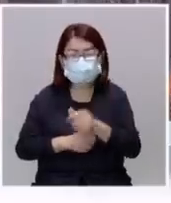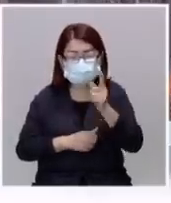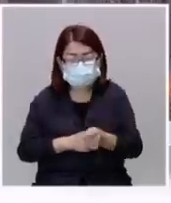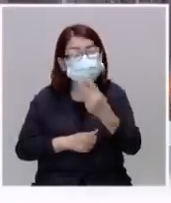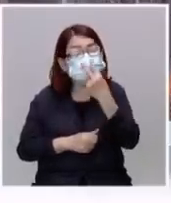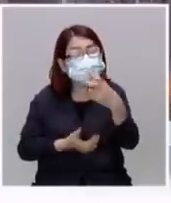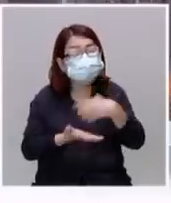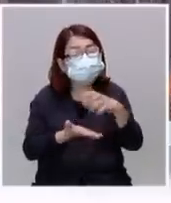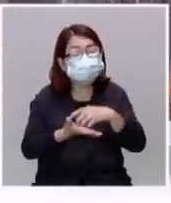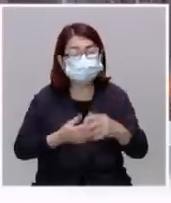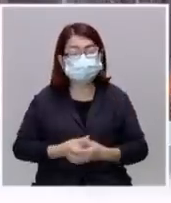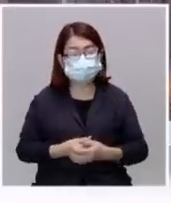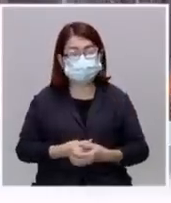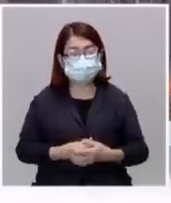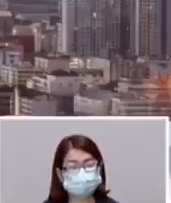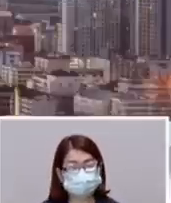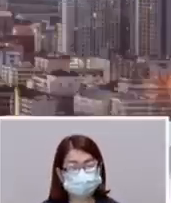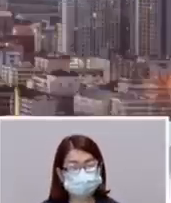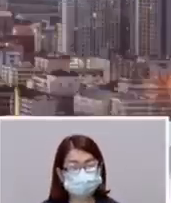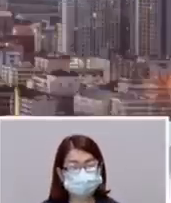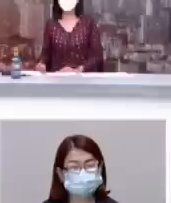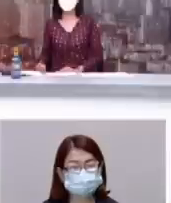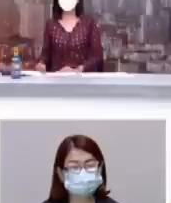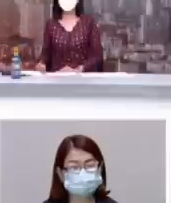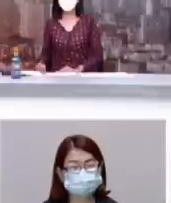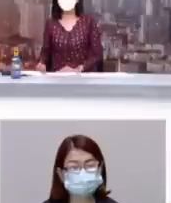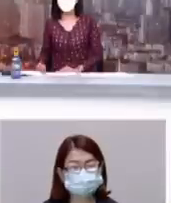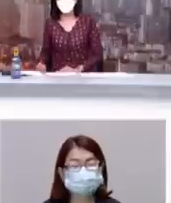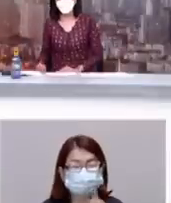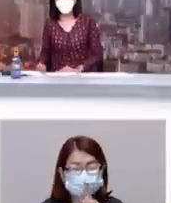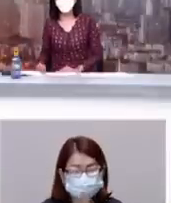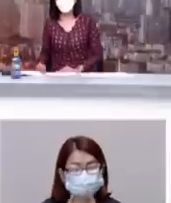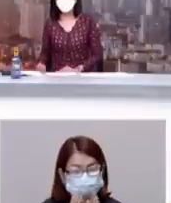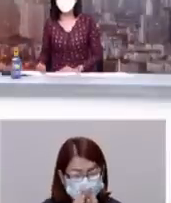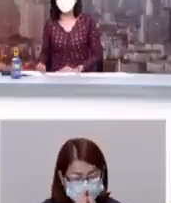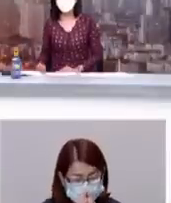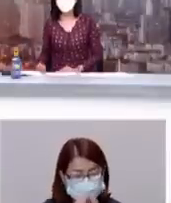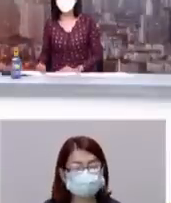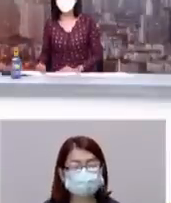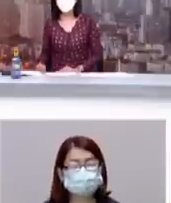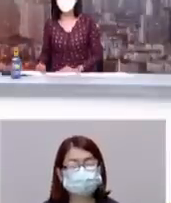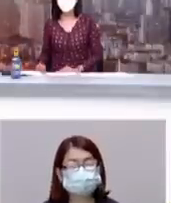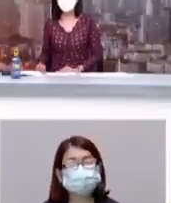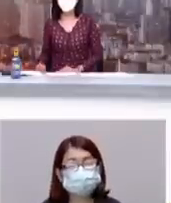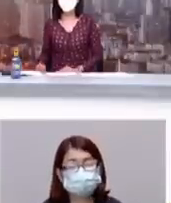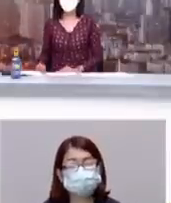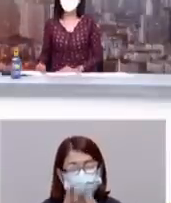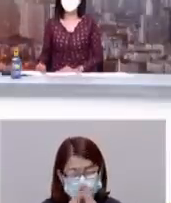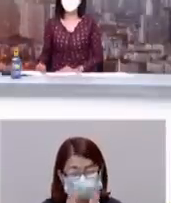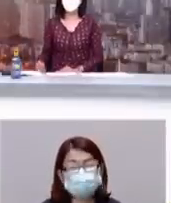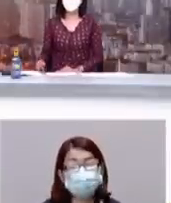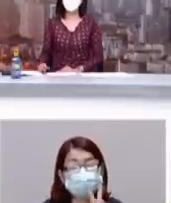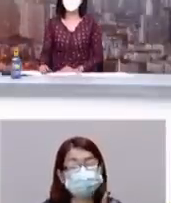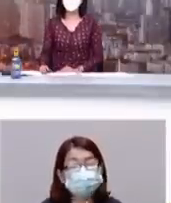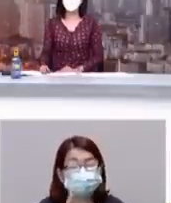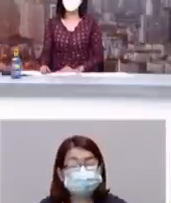ามเรื่องนี้พร้อมกันได้เลยนะครับกับคุณสุภาพรเอลดริดจ์ผ่าน True V Room ครับสวัสดีครับ สวัสดีค่ะ ค่ะสวัสดีค่ะคุณนิวคุณจุ๊กผู้ชมคะ